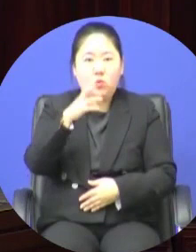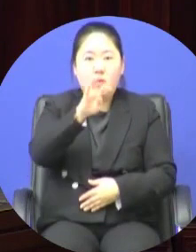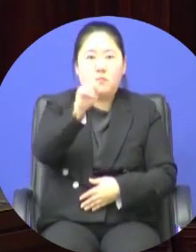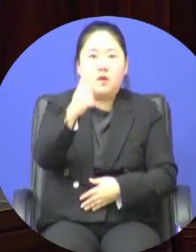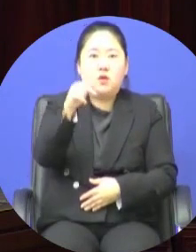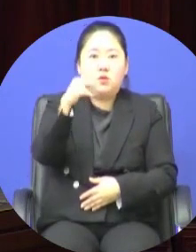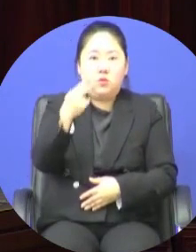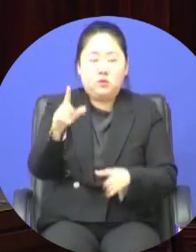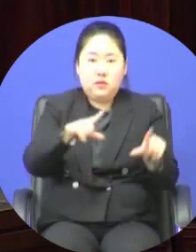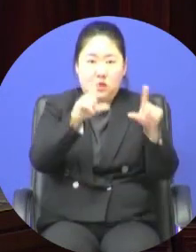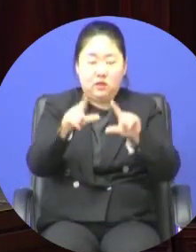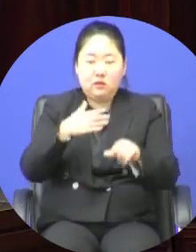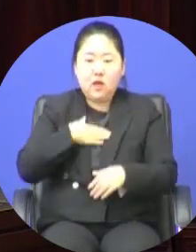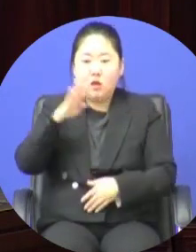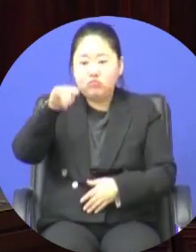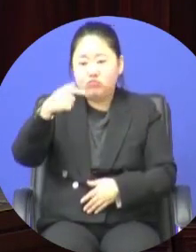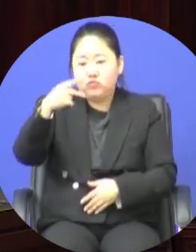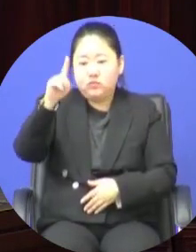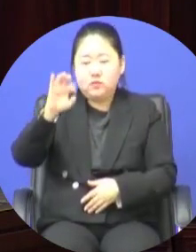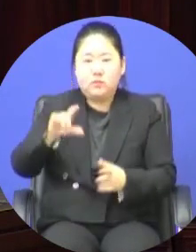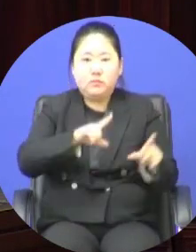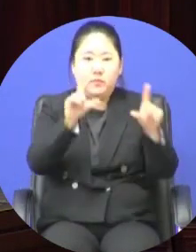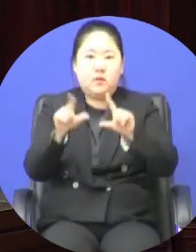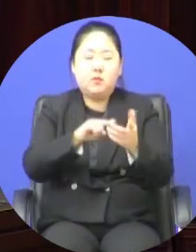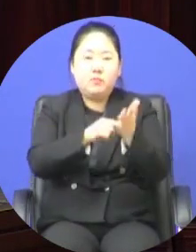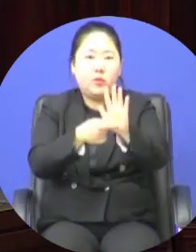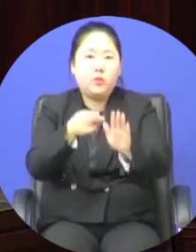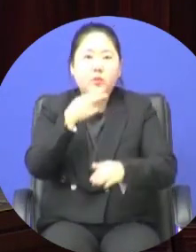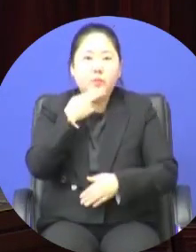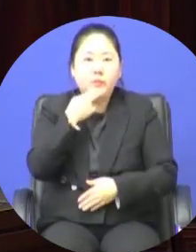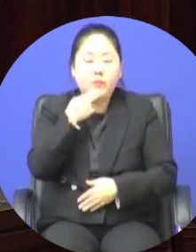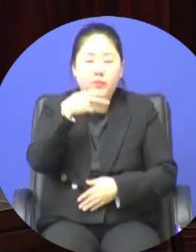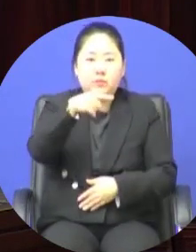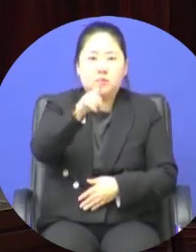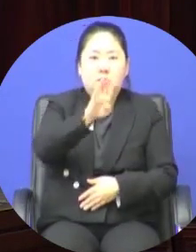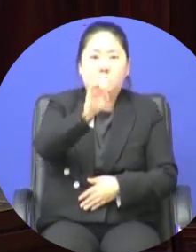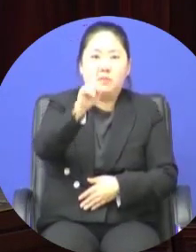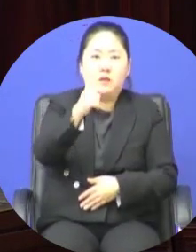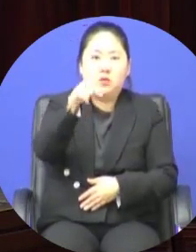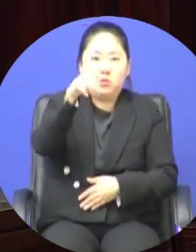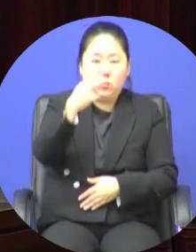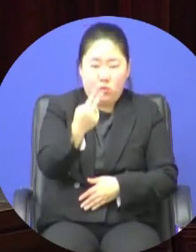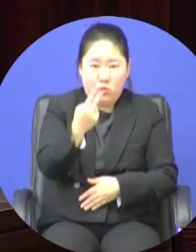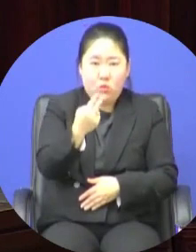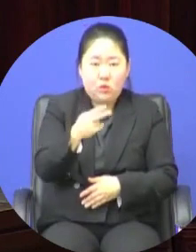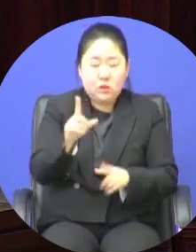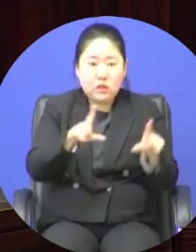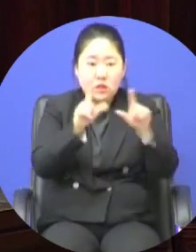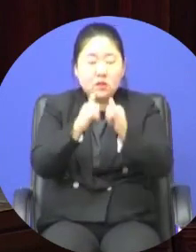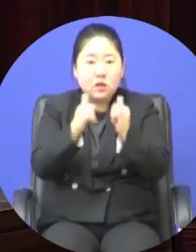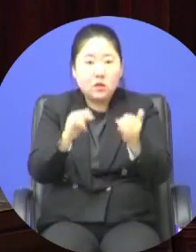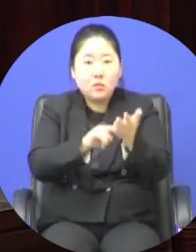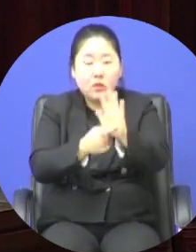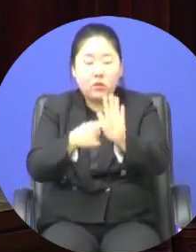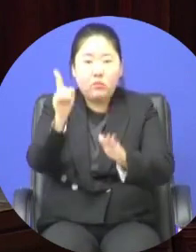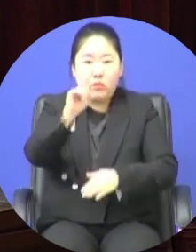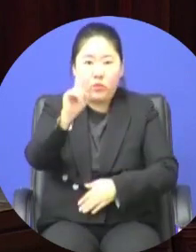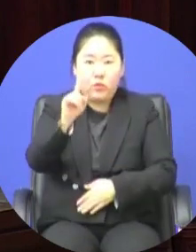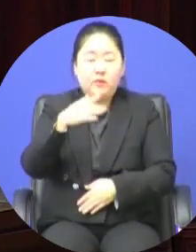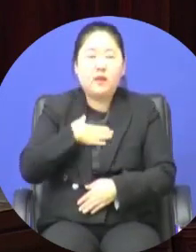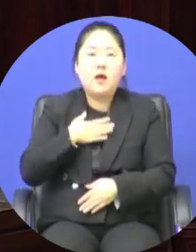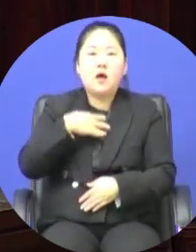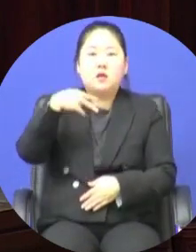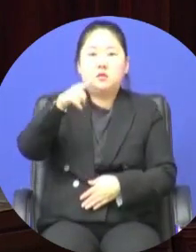사람 역시 분당에 산다고 하지 않습니다. 서판교에 사는 사람은 성남도 분당도 판교도 아닌 서판교에